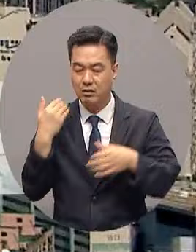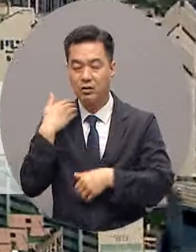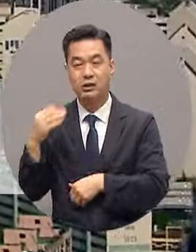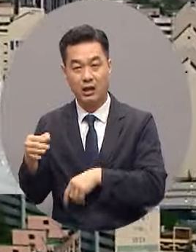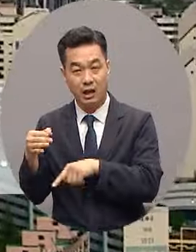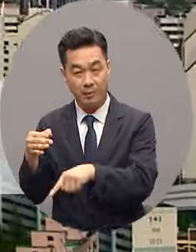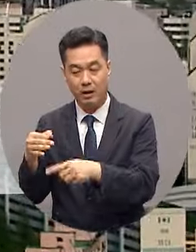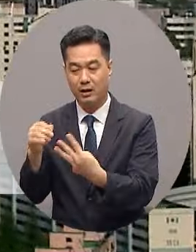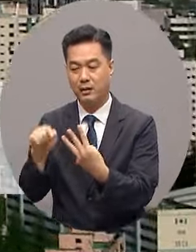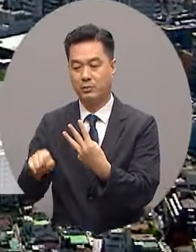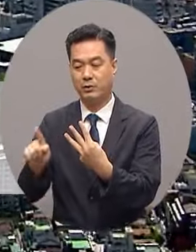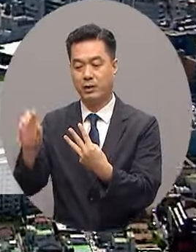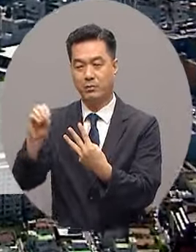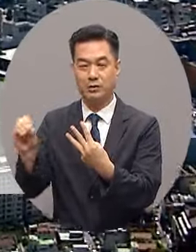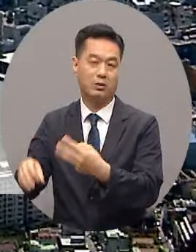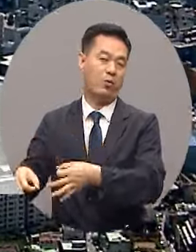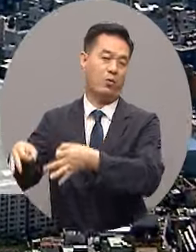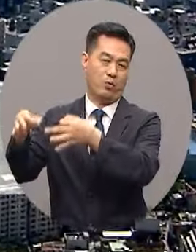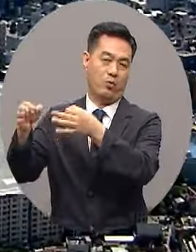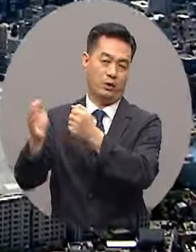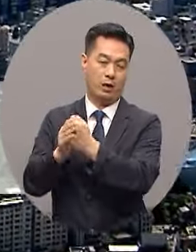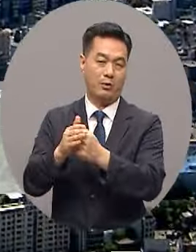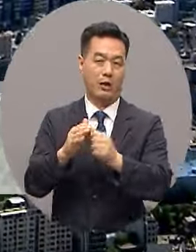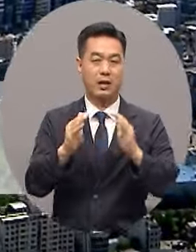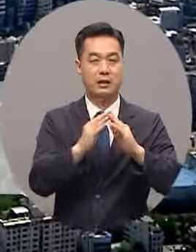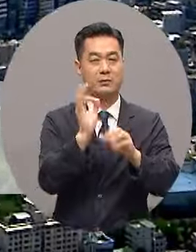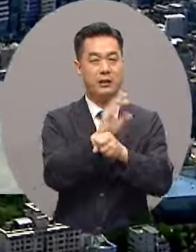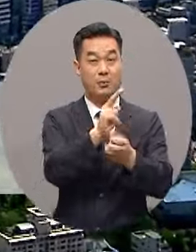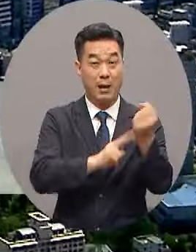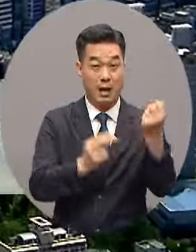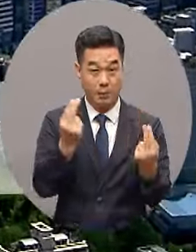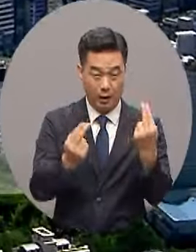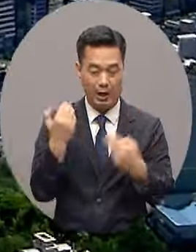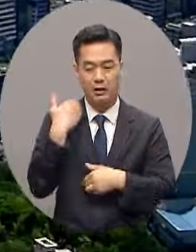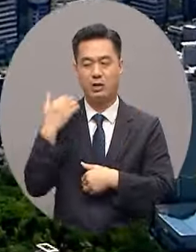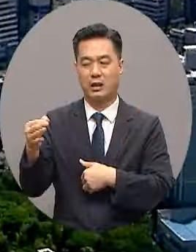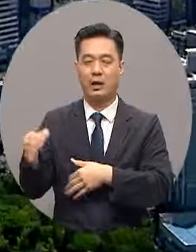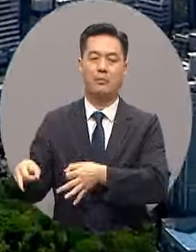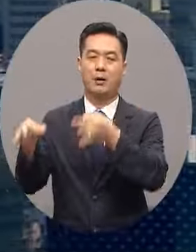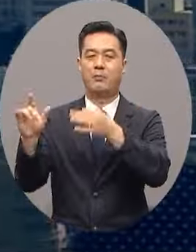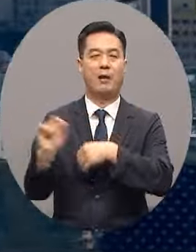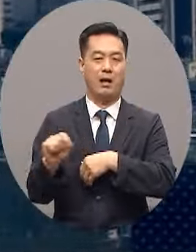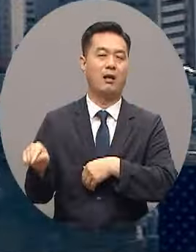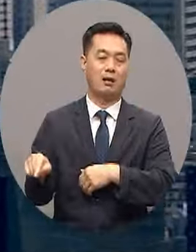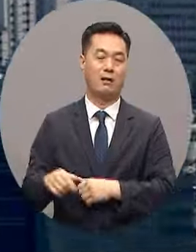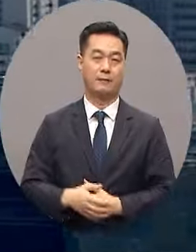전셋값은 3.1%가 올라 매매보다 전셋값 상승폭이 컸습니다.